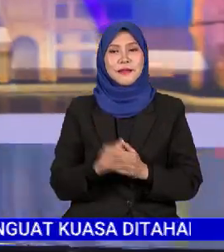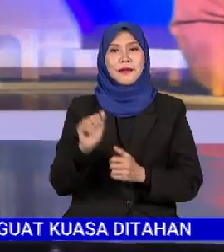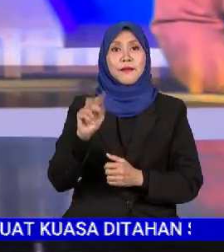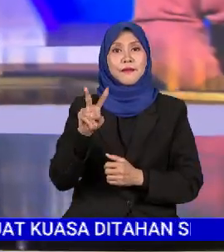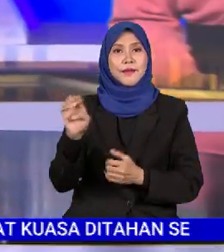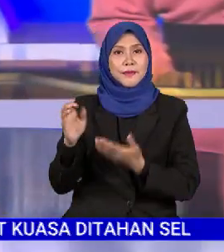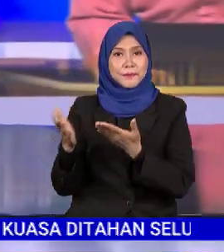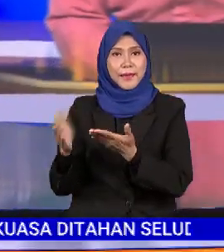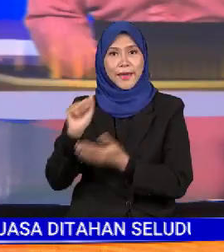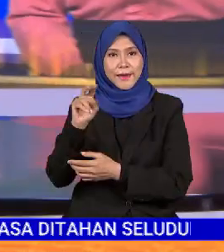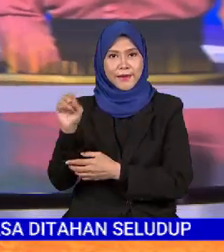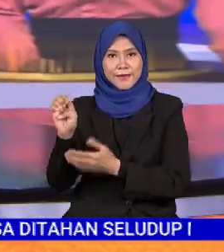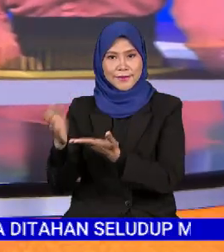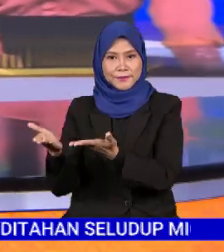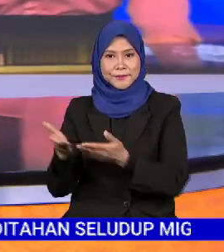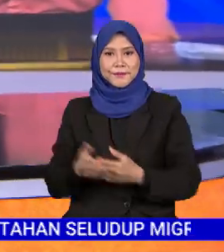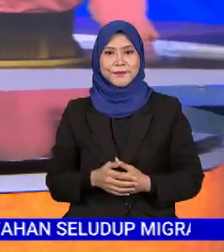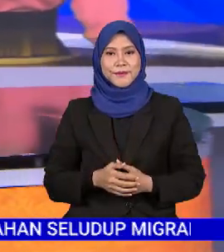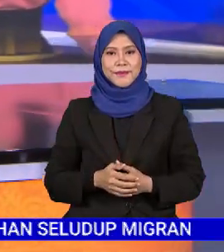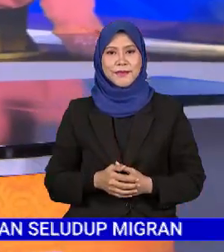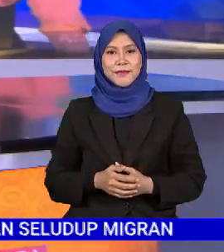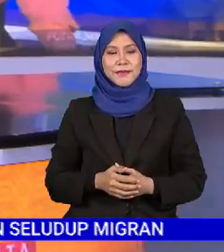Kota Kinabalu. Anne, silakan.